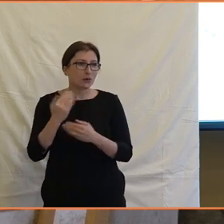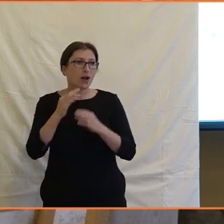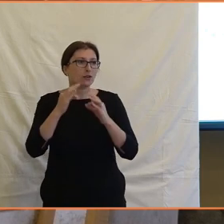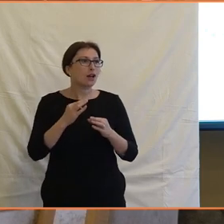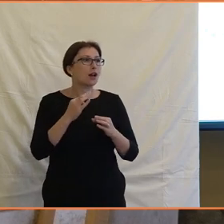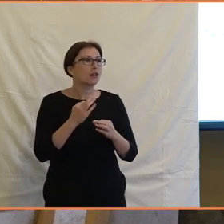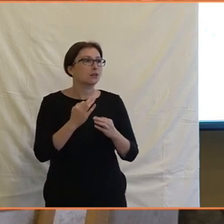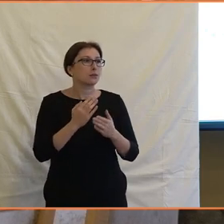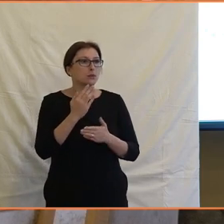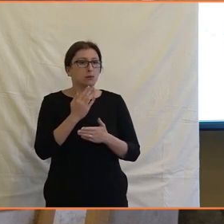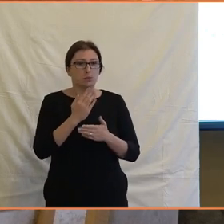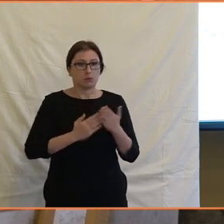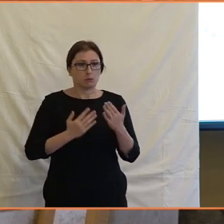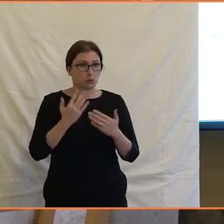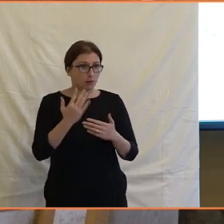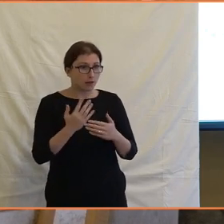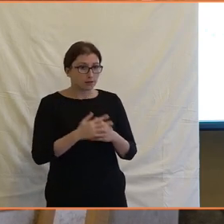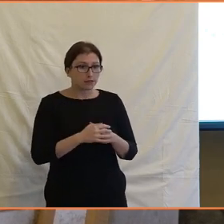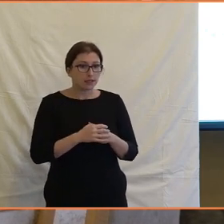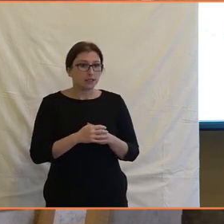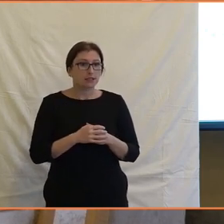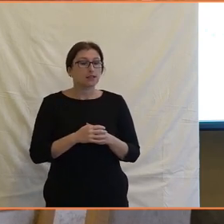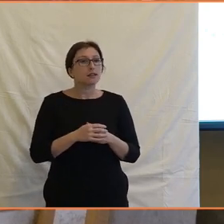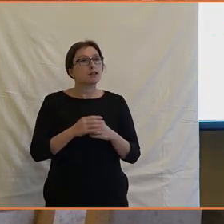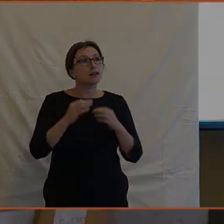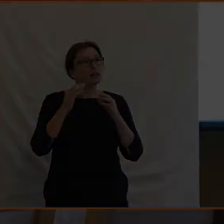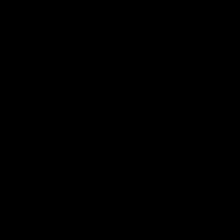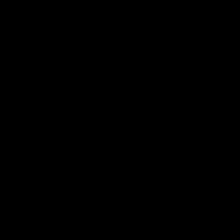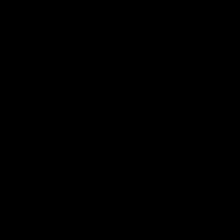páté, takže vám moc děkuji. Záznam najdete případně na YouTube.